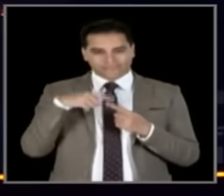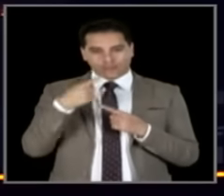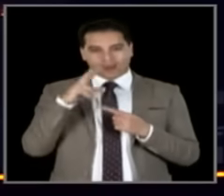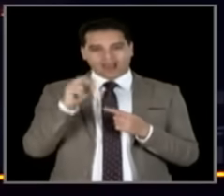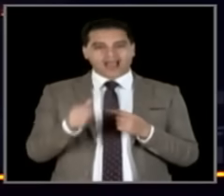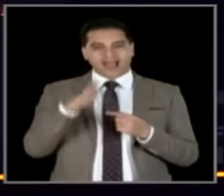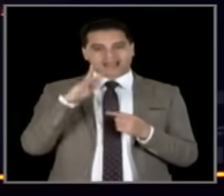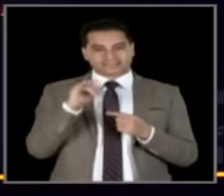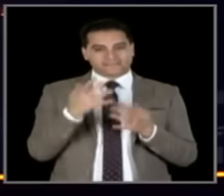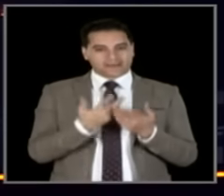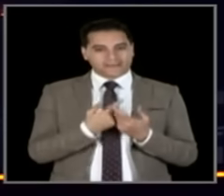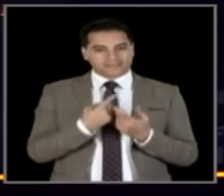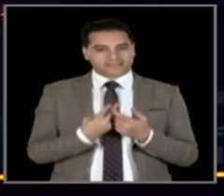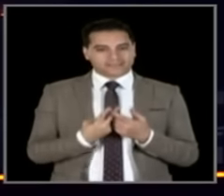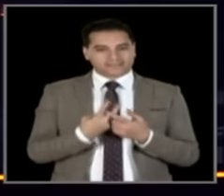كام؟ 70.